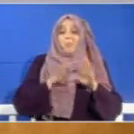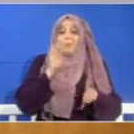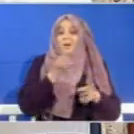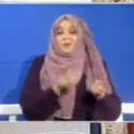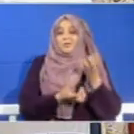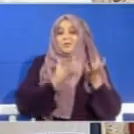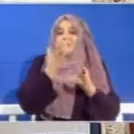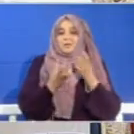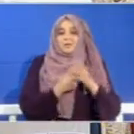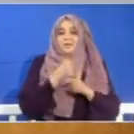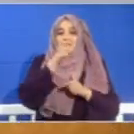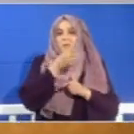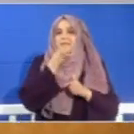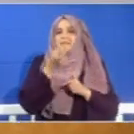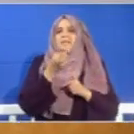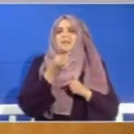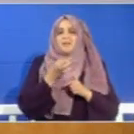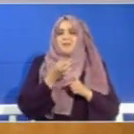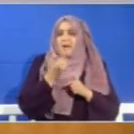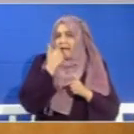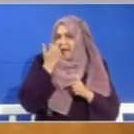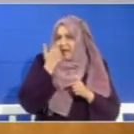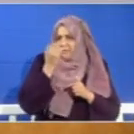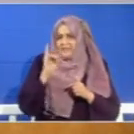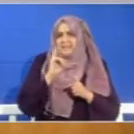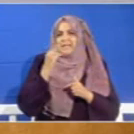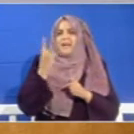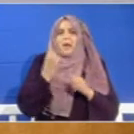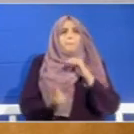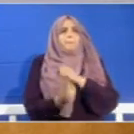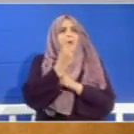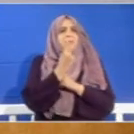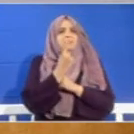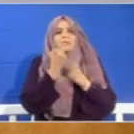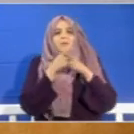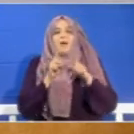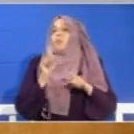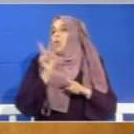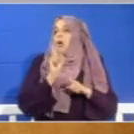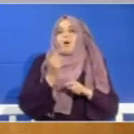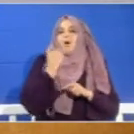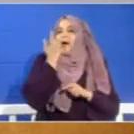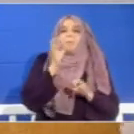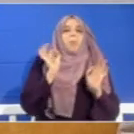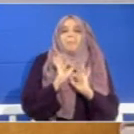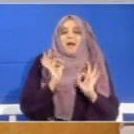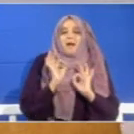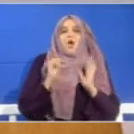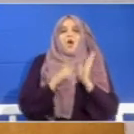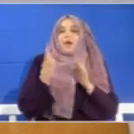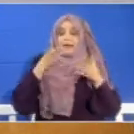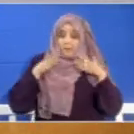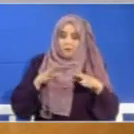أن أظهر بين الناس متميزا فضيلة الشيخ؟ ليس هناك عيب في أن يحسن الإنسان هندامه.